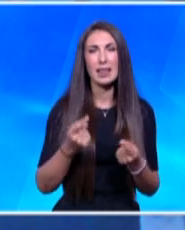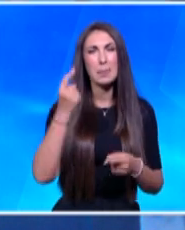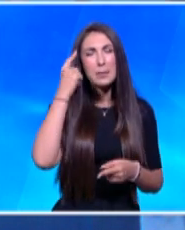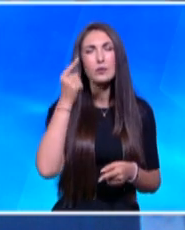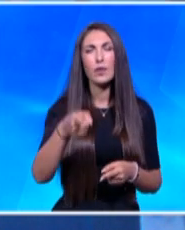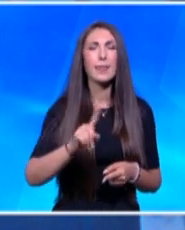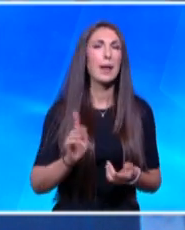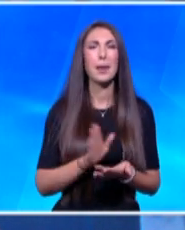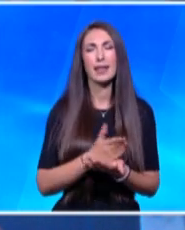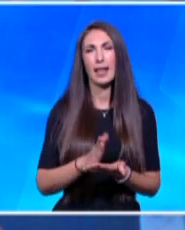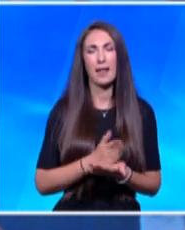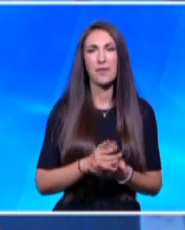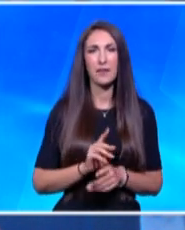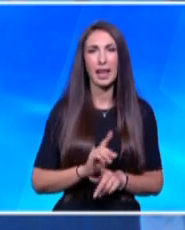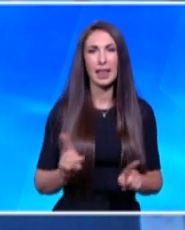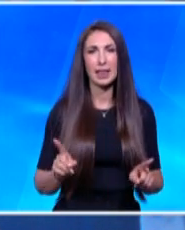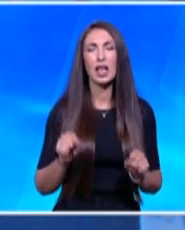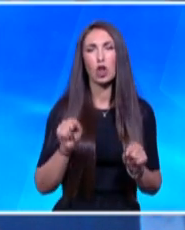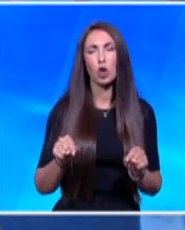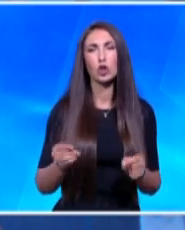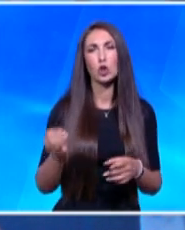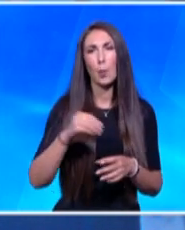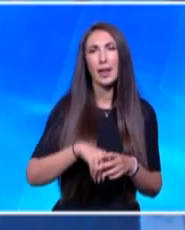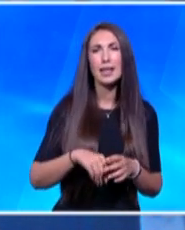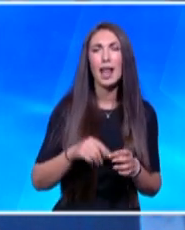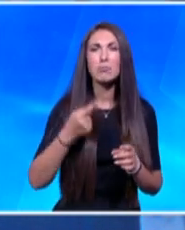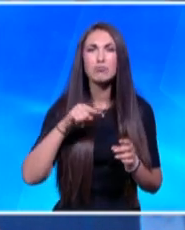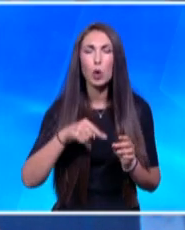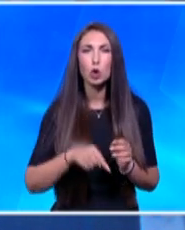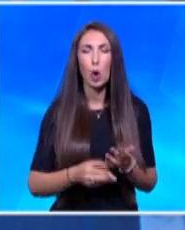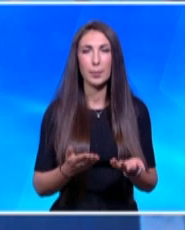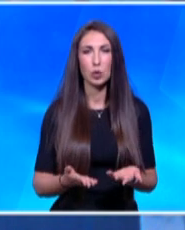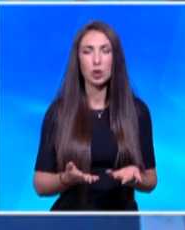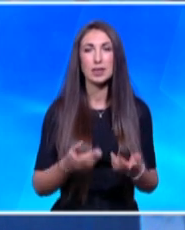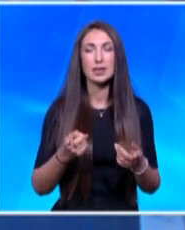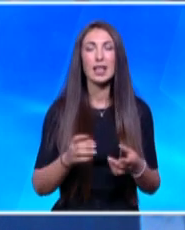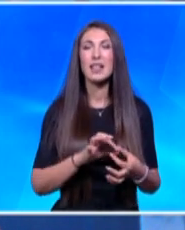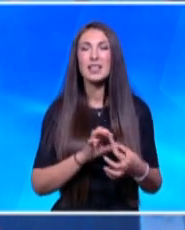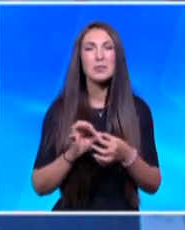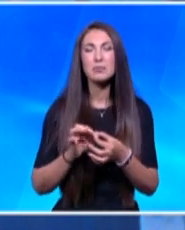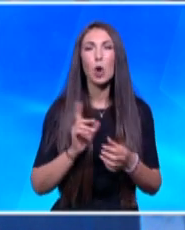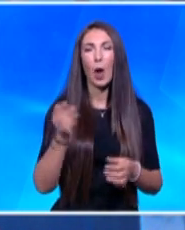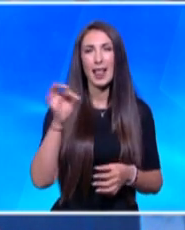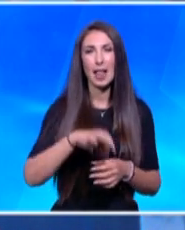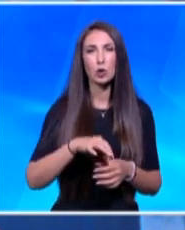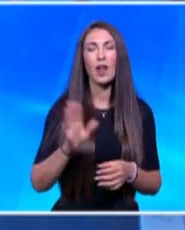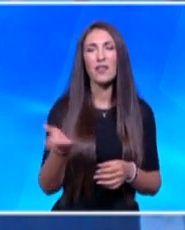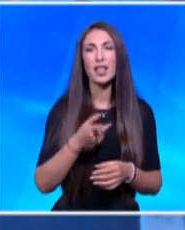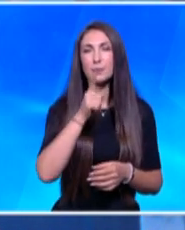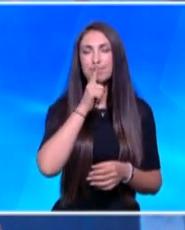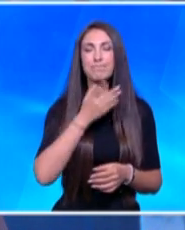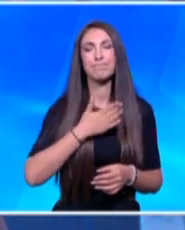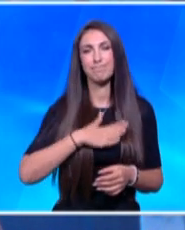навреди по някакъв начин този допълнителен детайл. Така или иначе, привържениците, симпатизантите, гласувате за тези партии вече преглътнаха